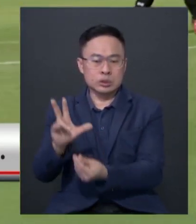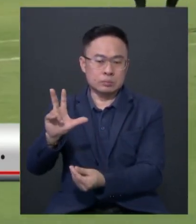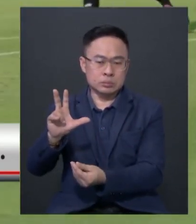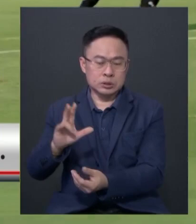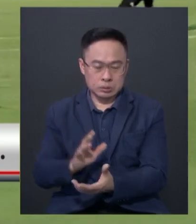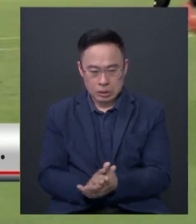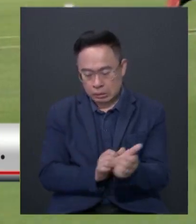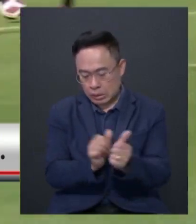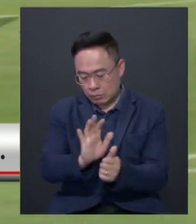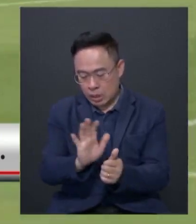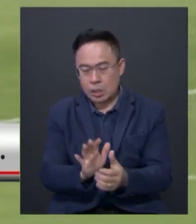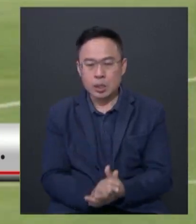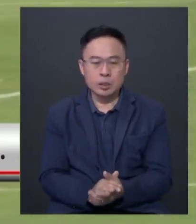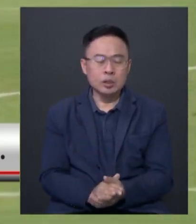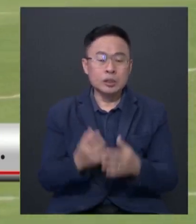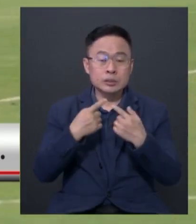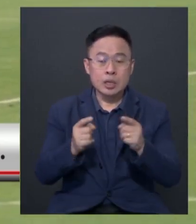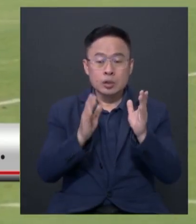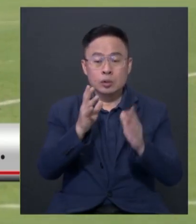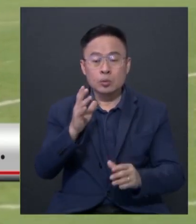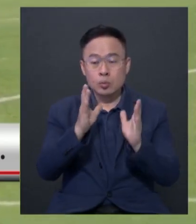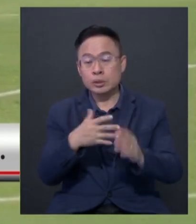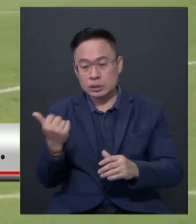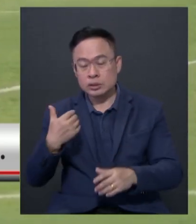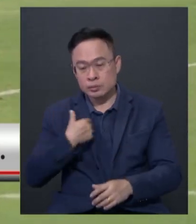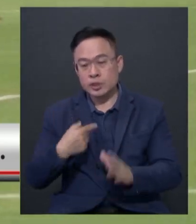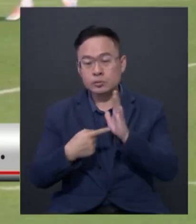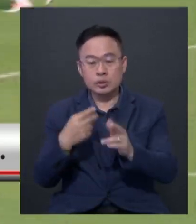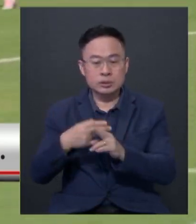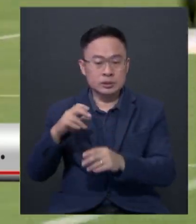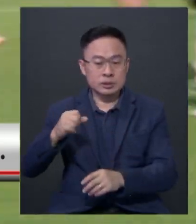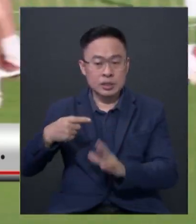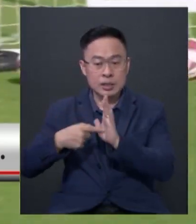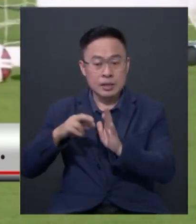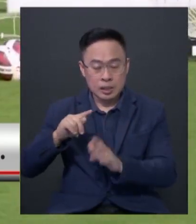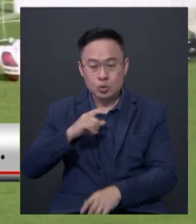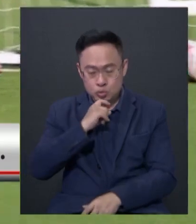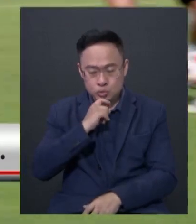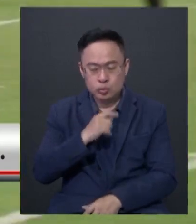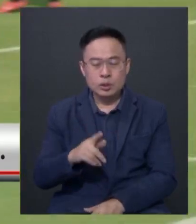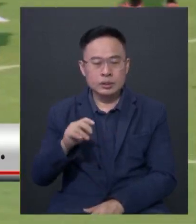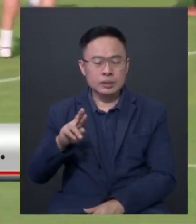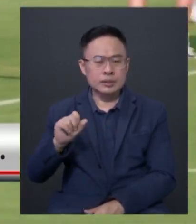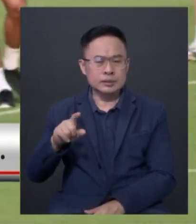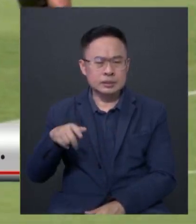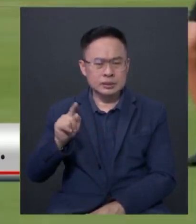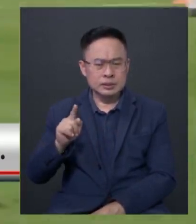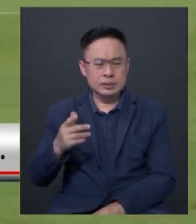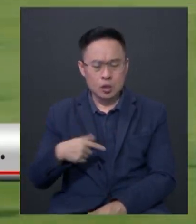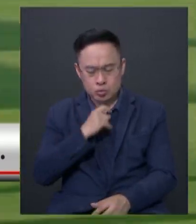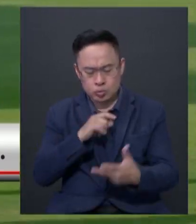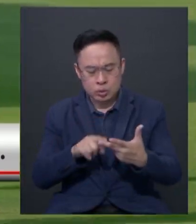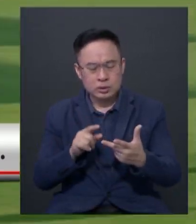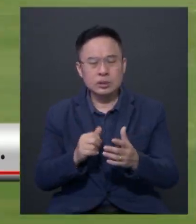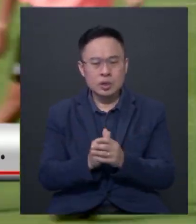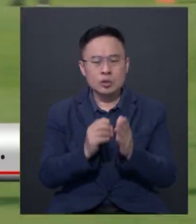นั่นนะสิ แต่ว่าแกนหลักคนอื่นๆที่พร้อมลงสนามก็จะมีสารัตจักรพันธ์ธีรศิลป์พลาสติกกุสตาฟตัน